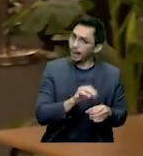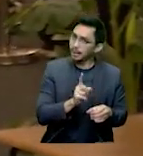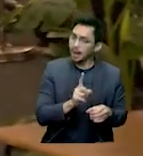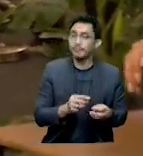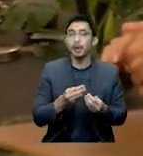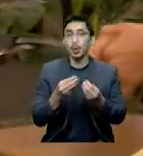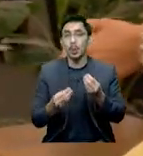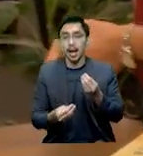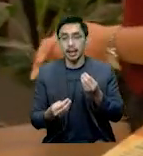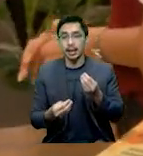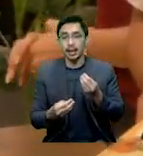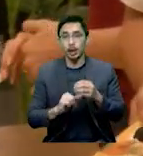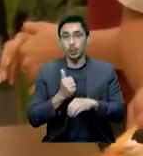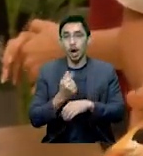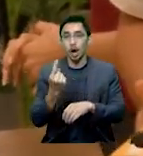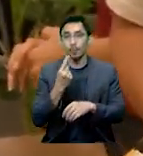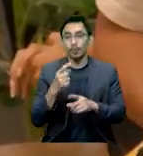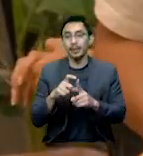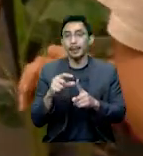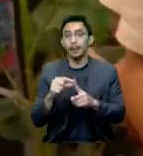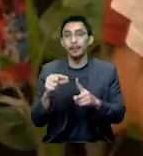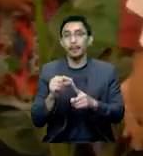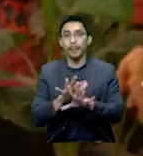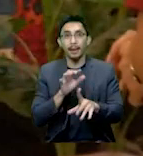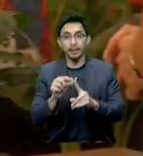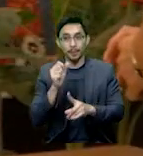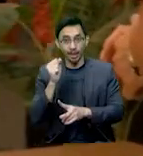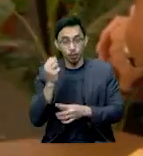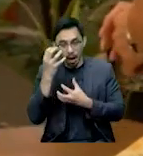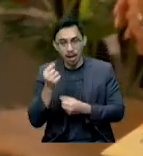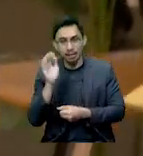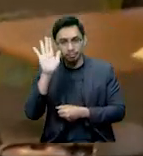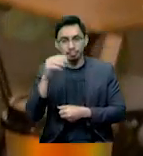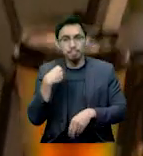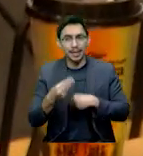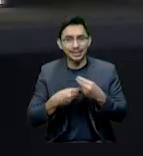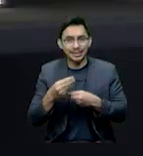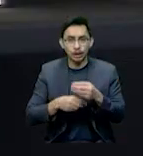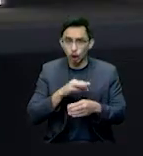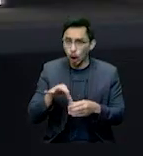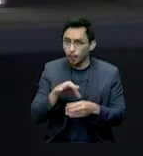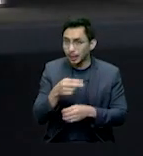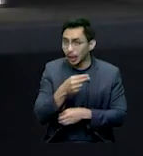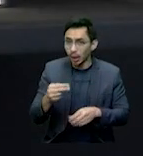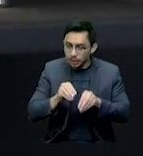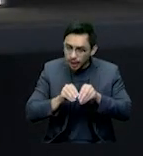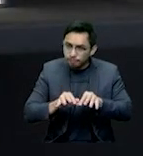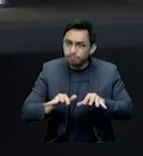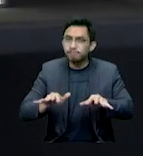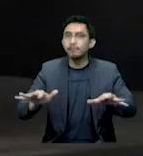Perindo ini berharap ke depan industri kopi di Indonesia dapat semakin berkembang hingga ke pasar mancanegara. Kopi Fest